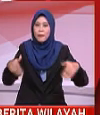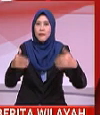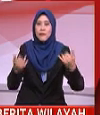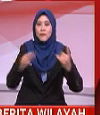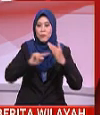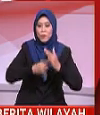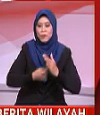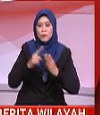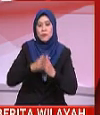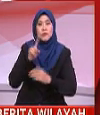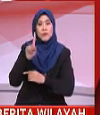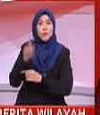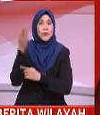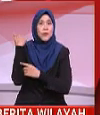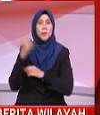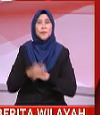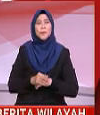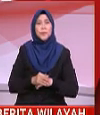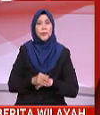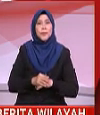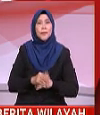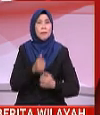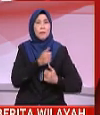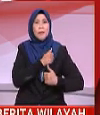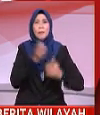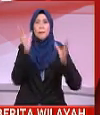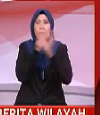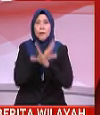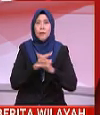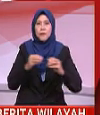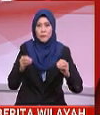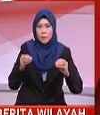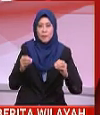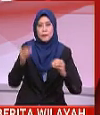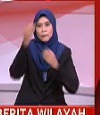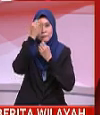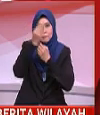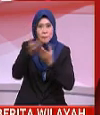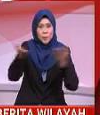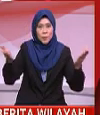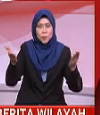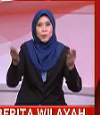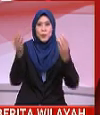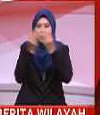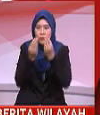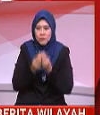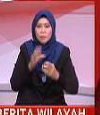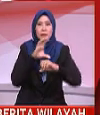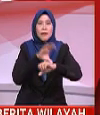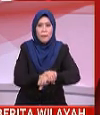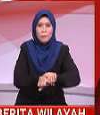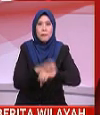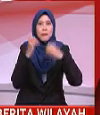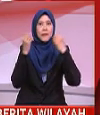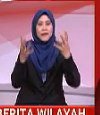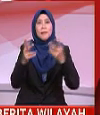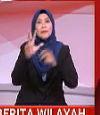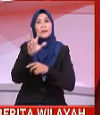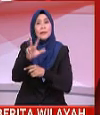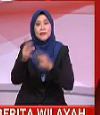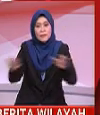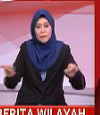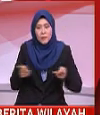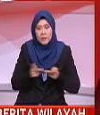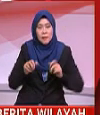sejak Januari lalu. Komander Brigade Sarawak SSC Manca Atta mendedahkan tangkapan banyak dilakukan di tiga kawasan